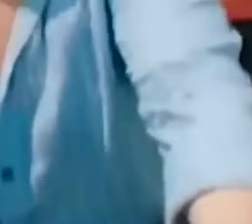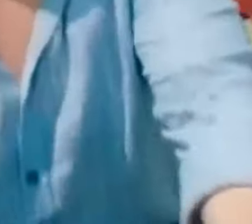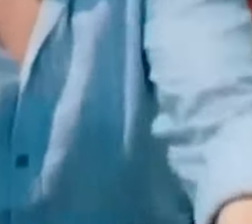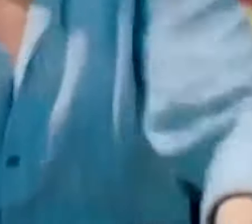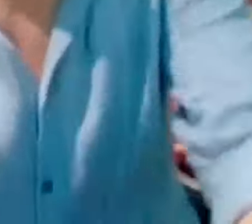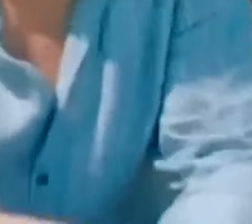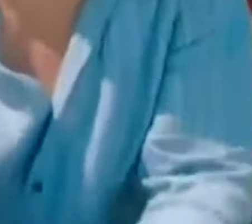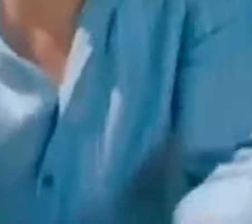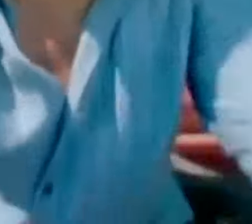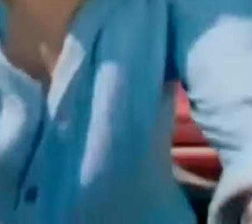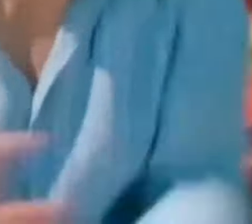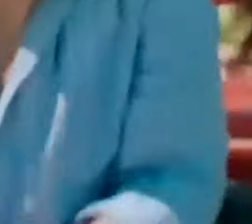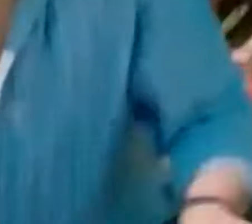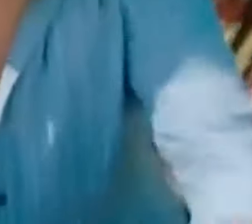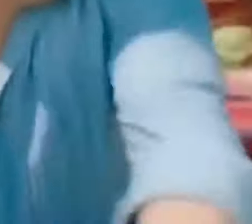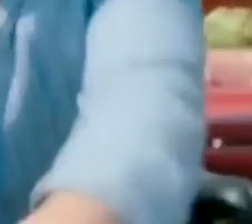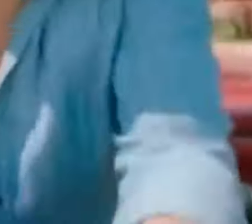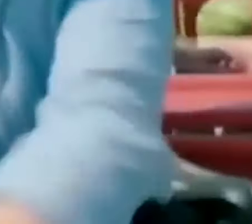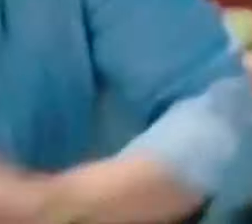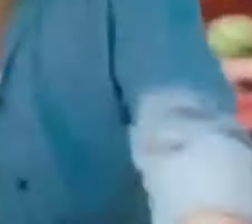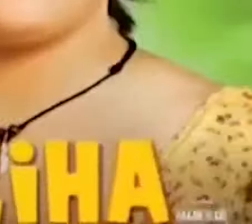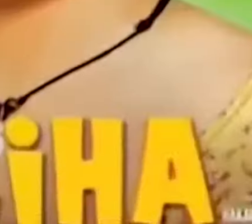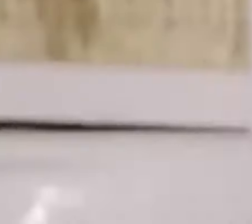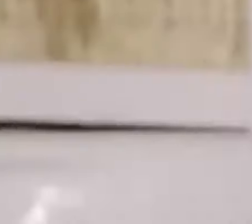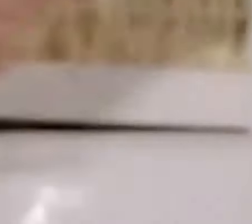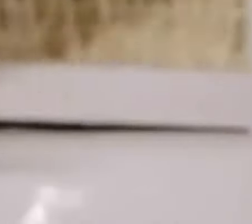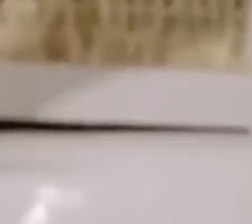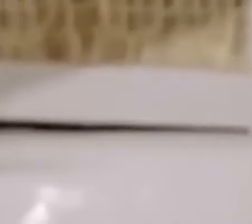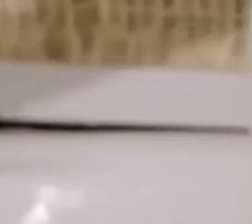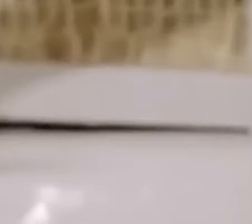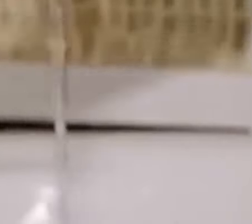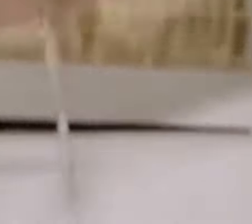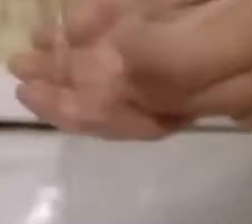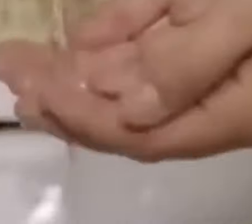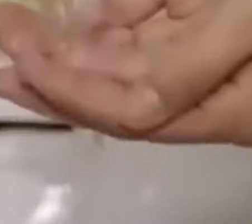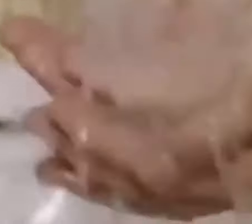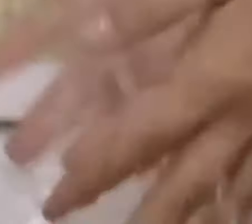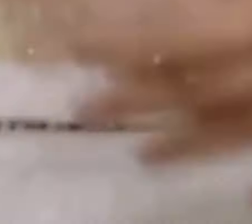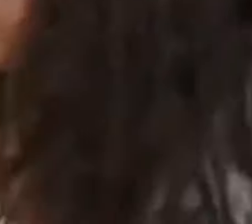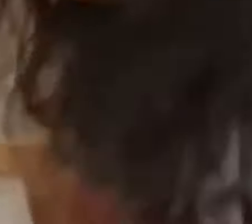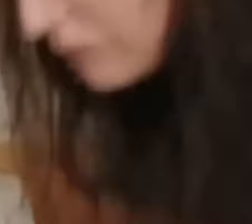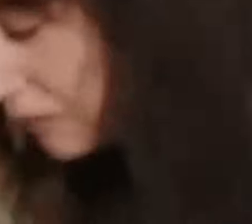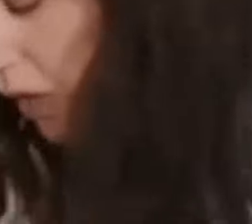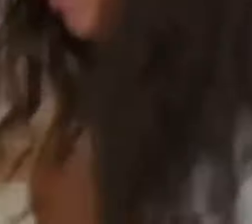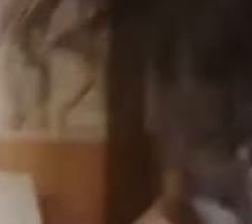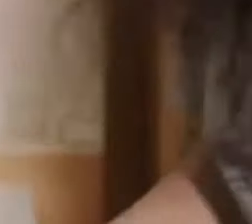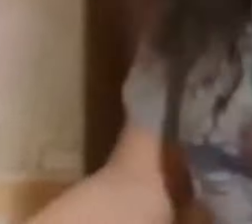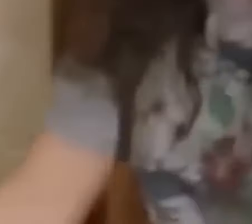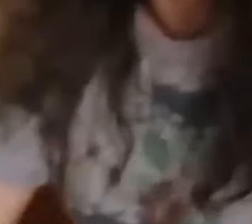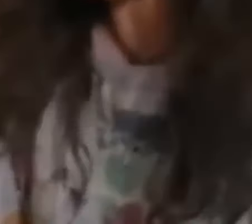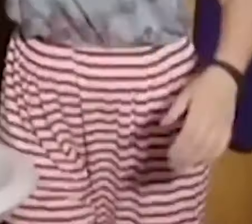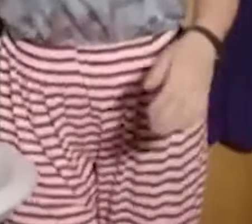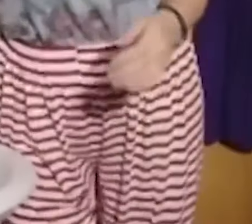bugün de İzmir'de izledim. Hep beraber gülmek, alkışlar falan, hani çok acayip bir şeymiş ya. Peki yani. Saklandın mı yoksa? Yok